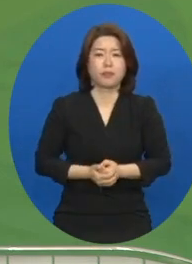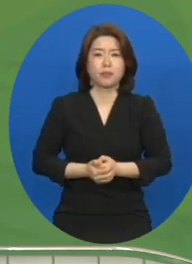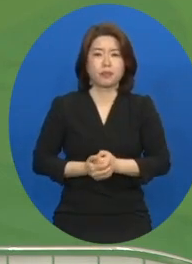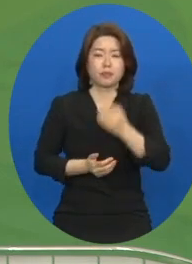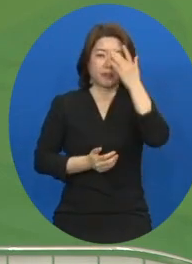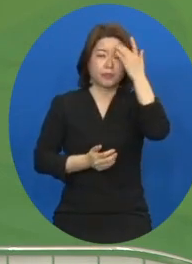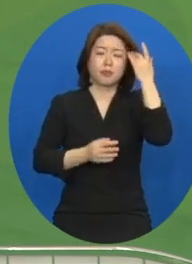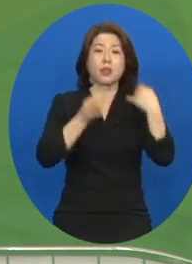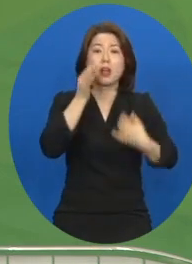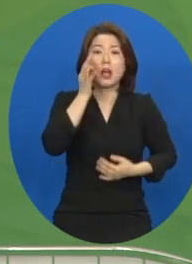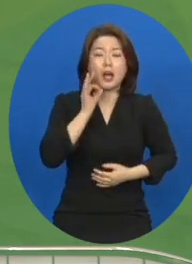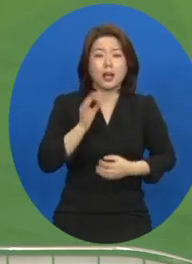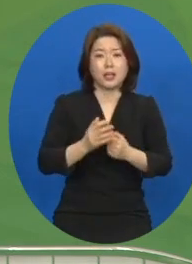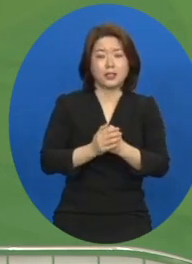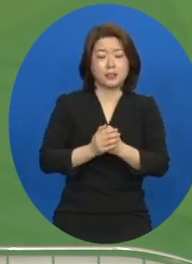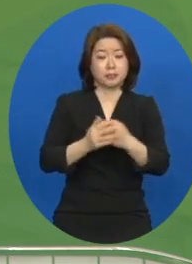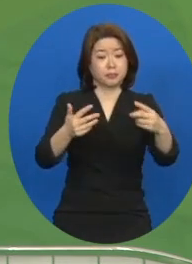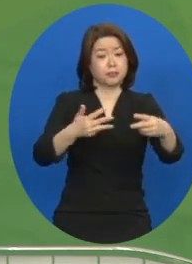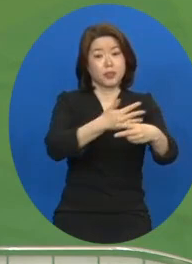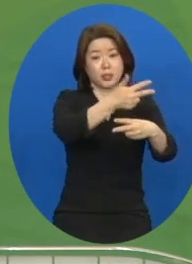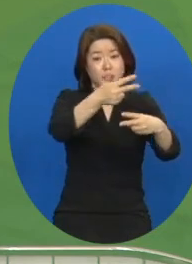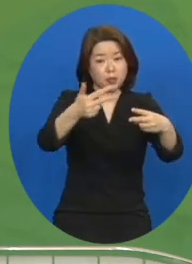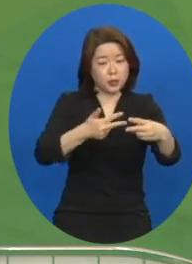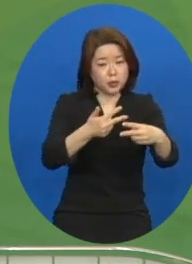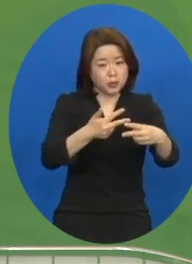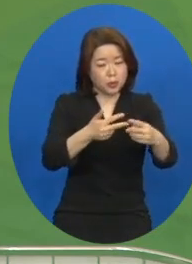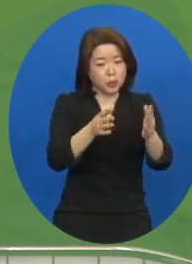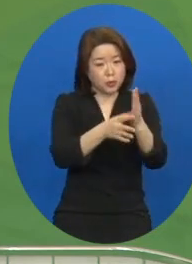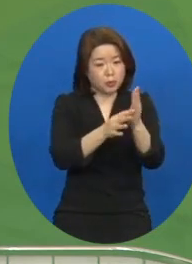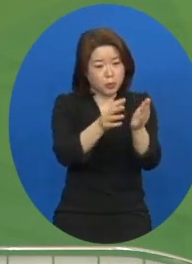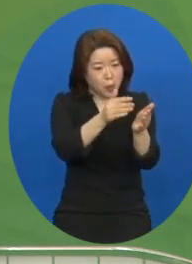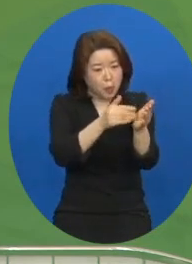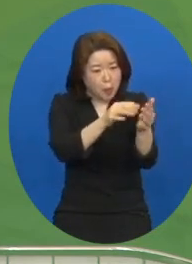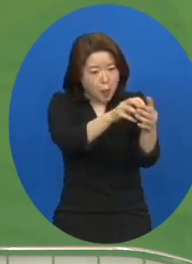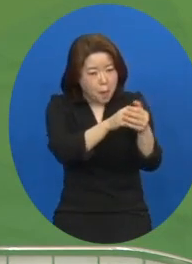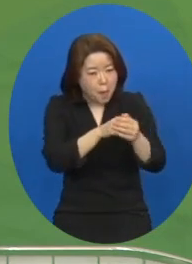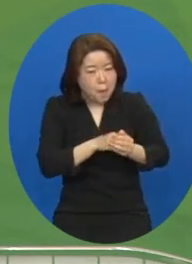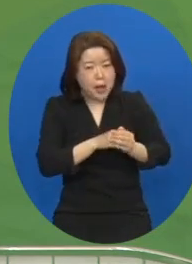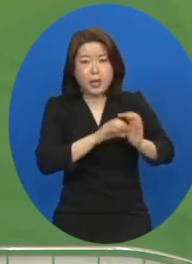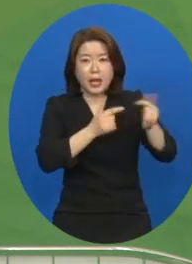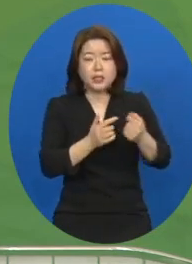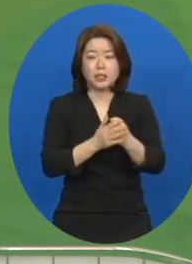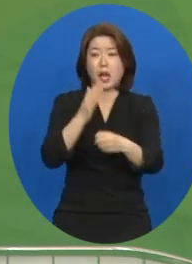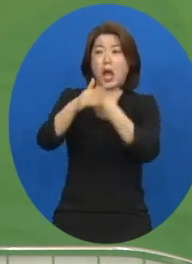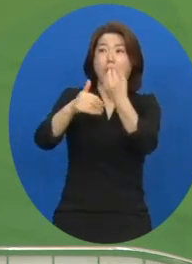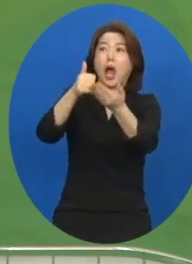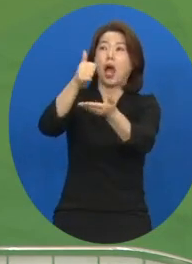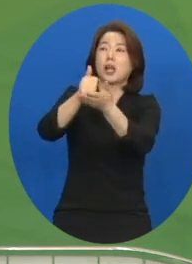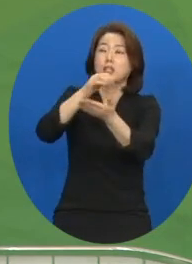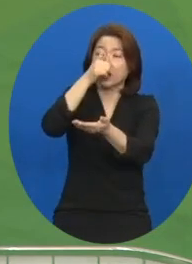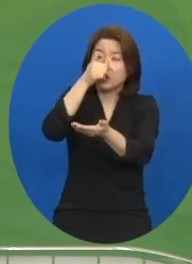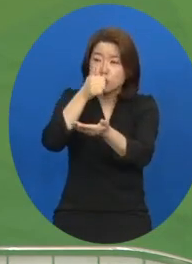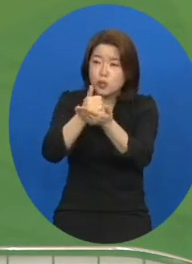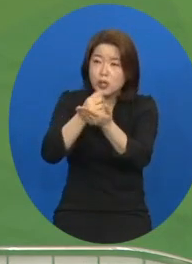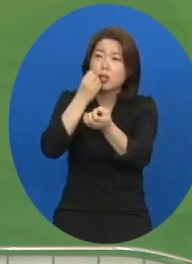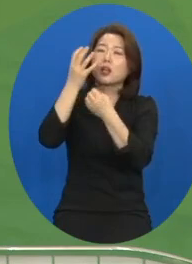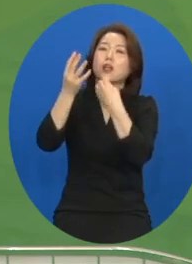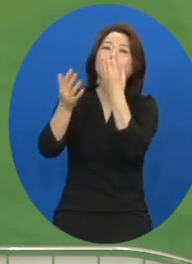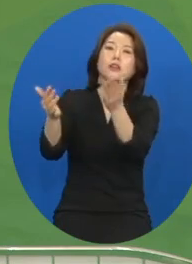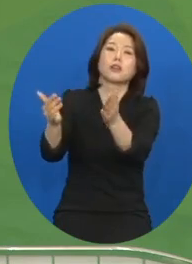아간이 여리고성에 있는 물건 얼마를 훔친 죄가 아니고 하나님께 죄를 지었다 이렇게 고백을